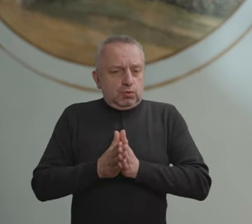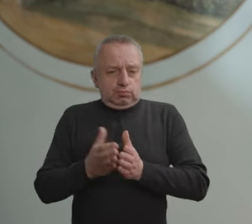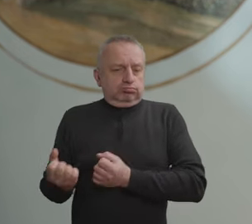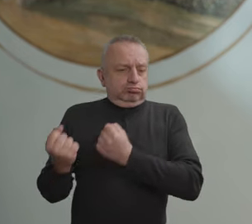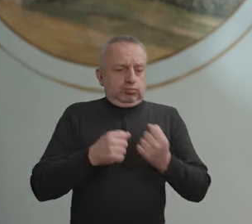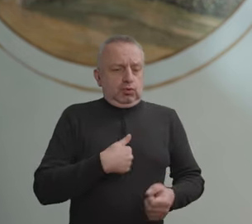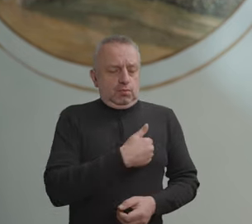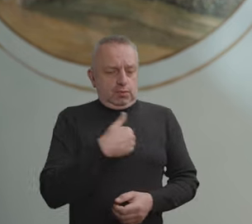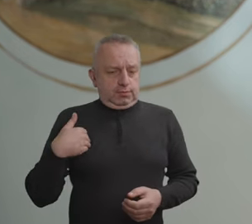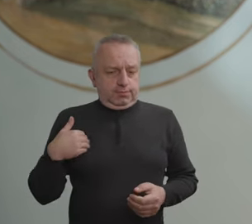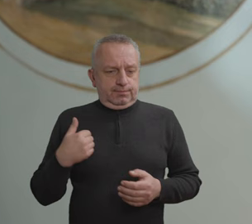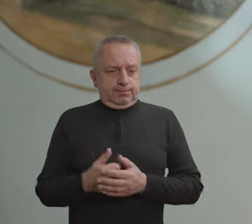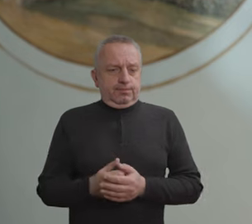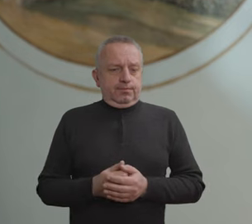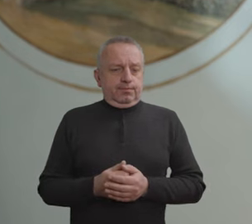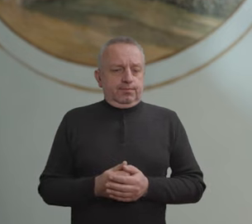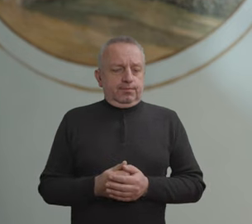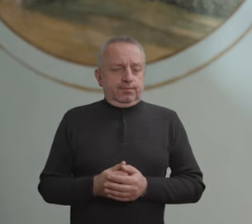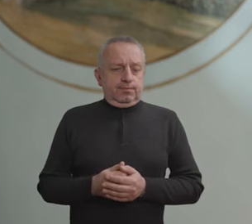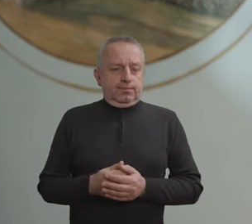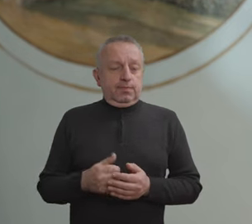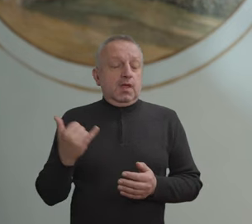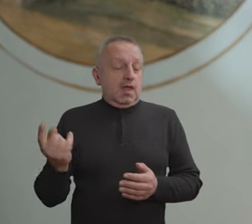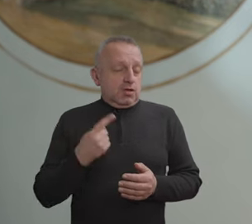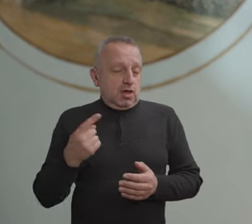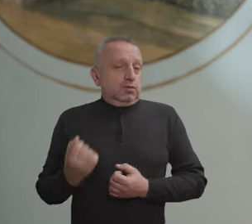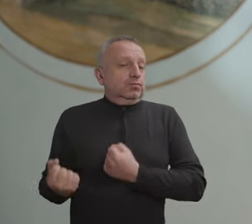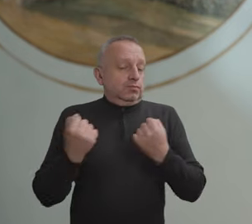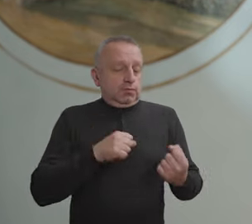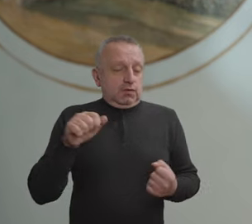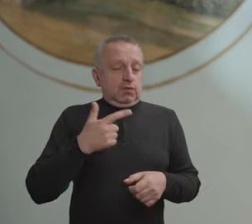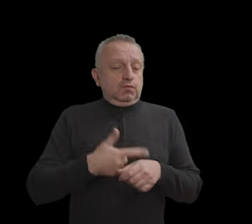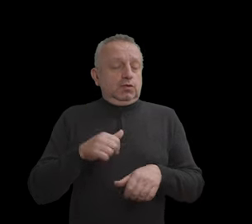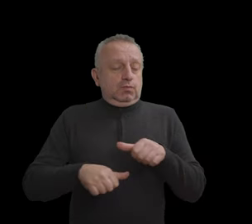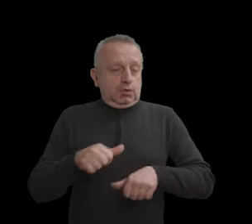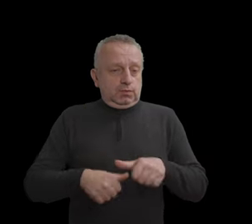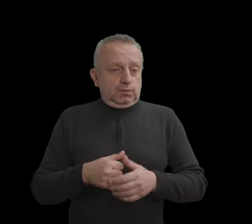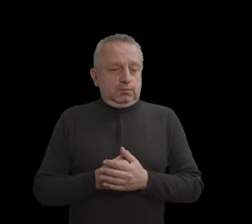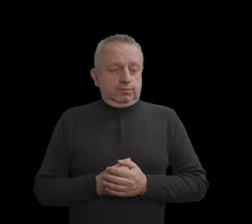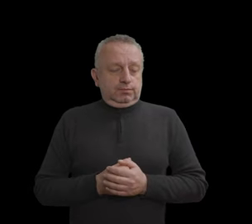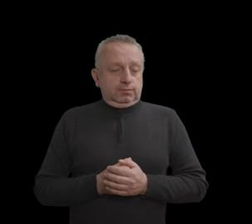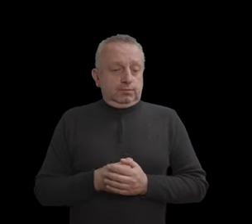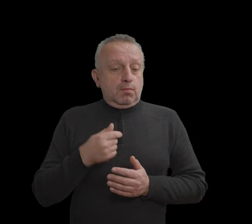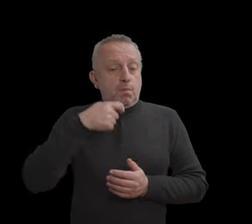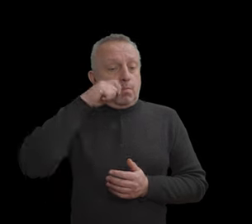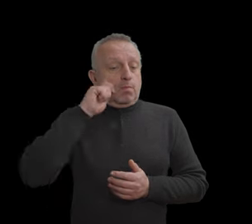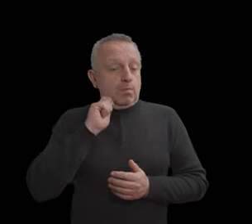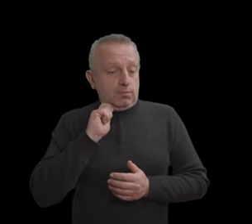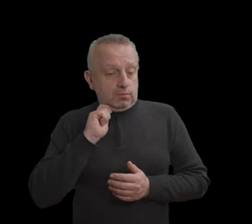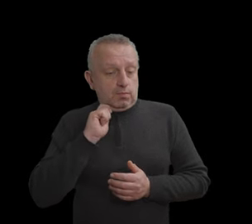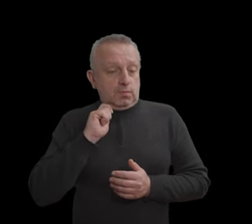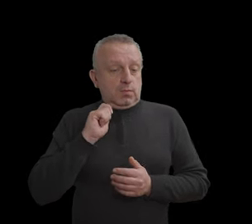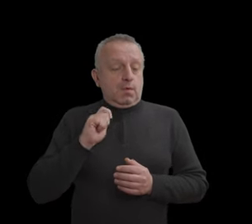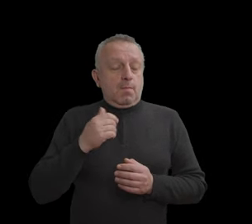do Polski. Podobny problem z amunicją jeszcze raz powtórzy się w 1920 roku. Józef Piłsudski